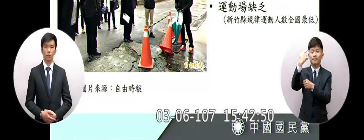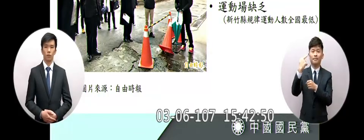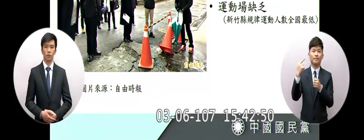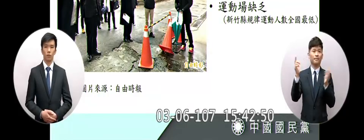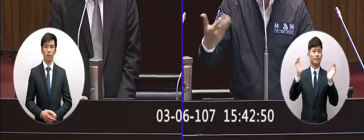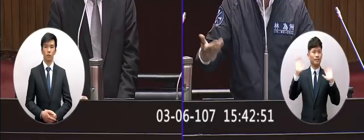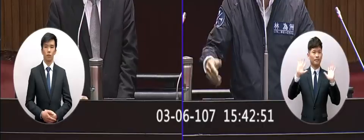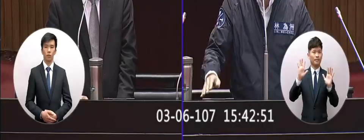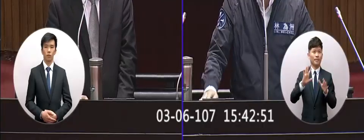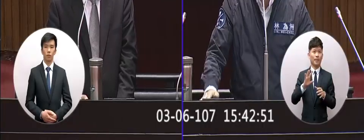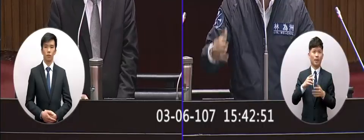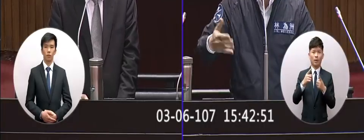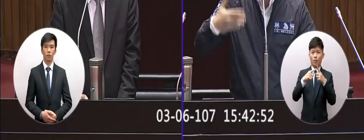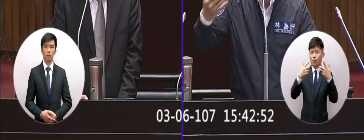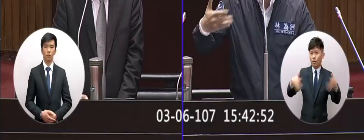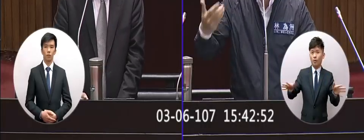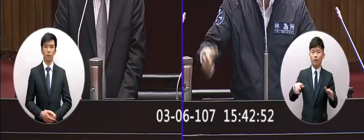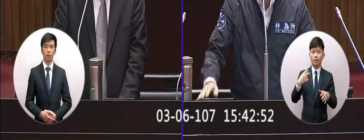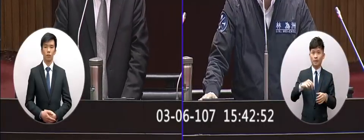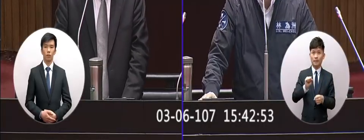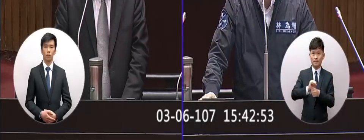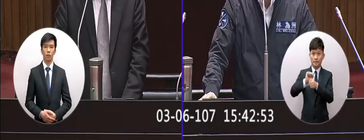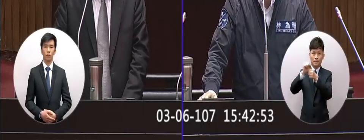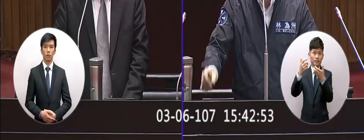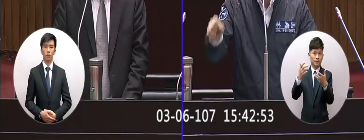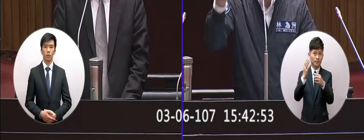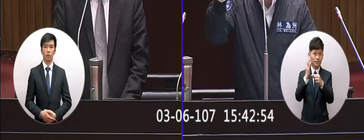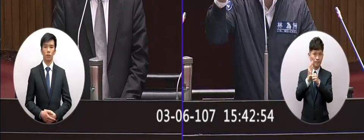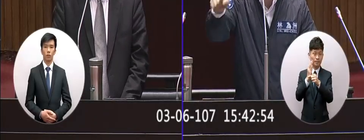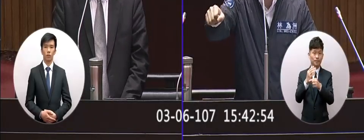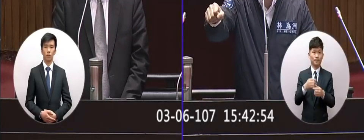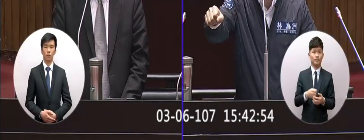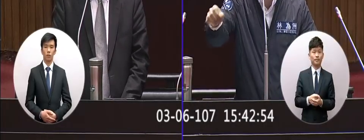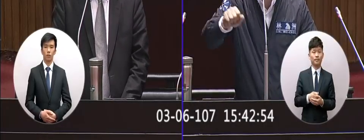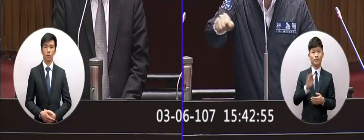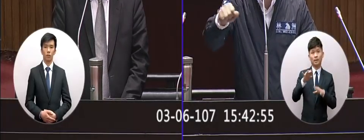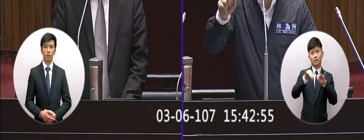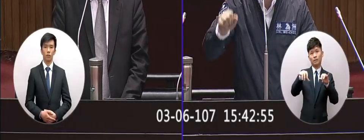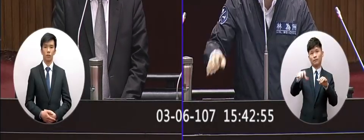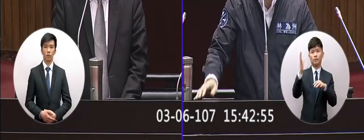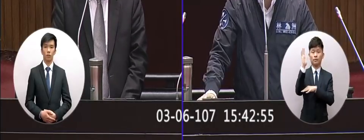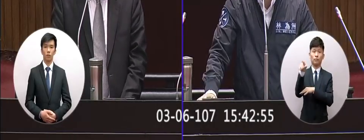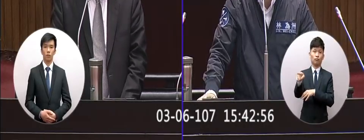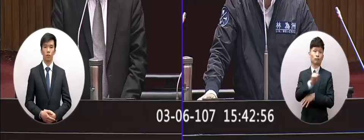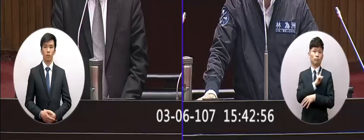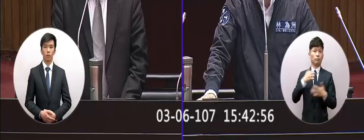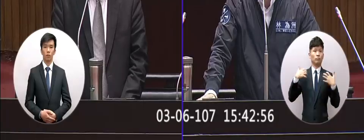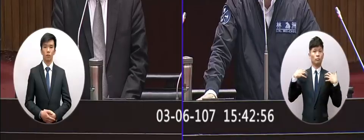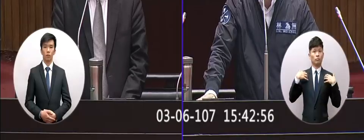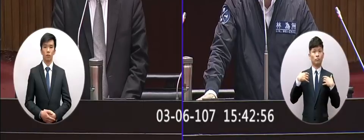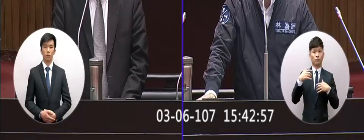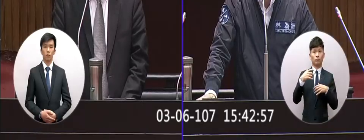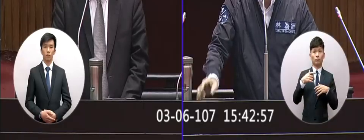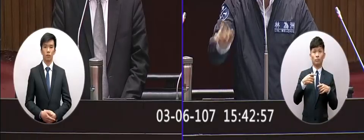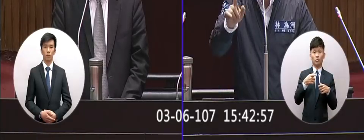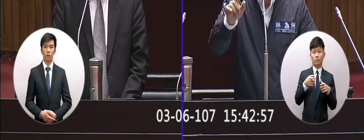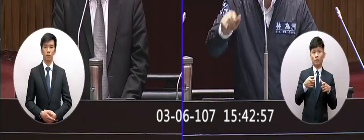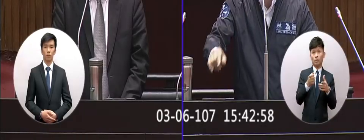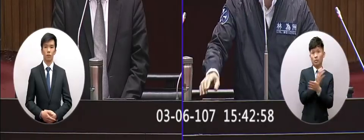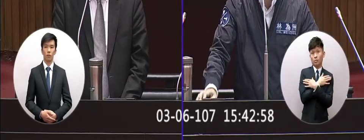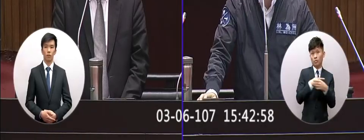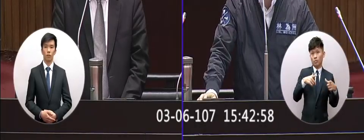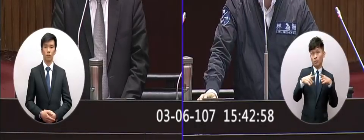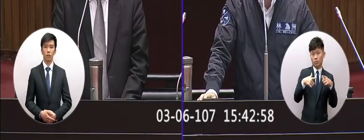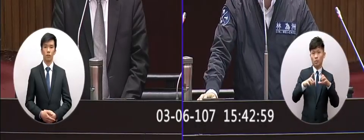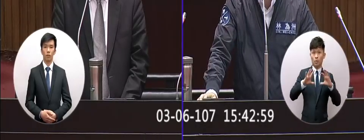童的数量很多，而且还在成长，但是你要叫地方政府自己去负担公托公幼。那当然